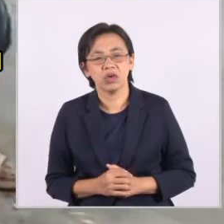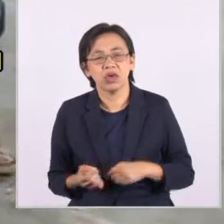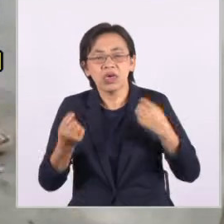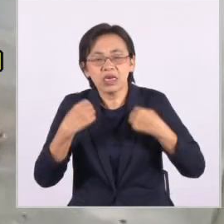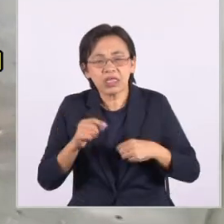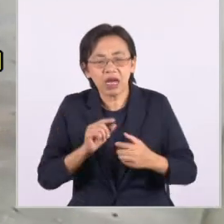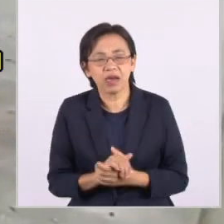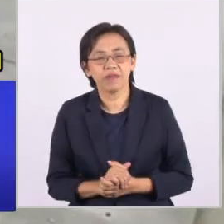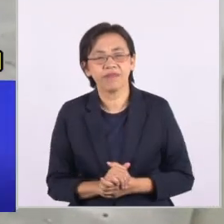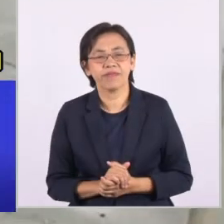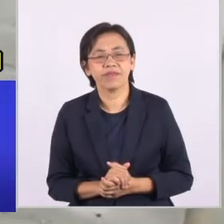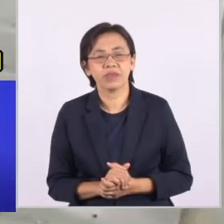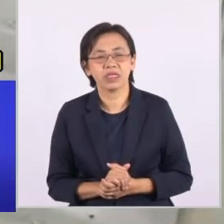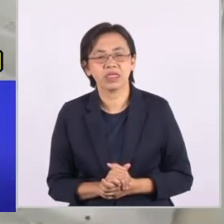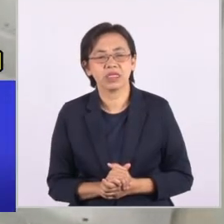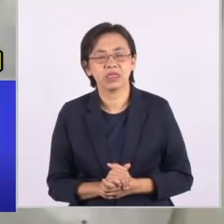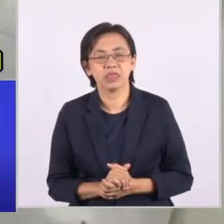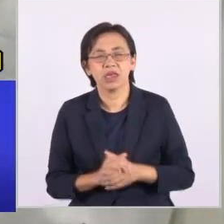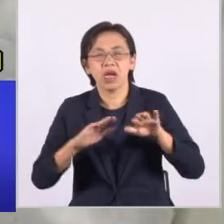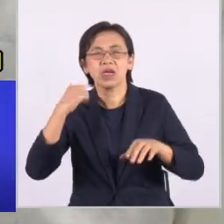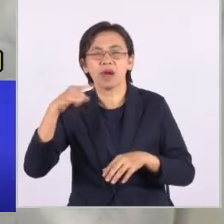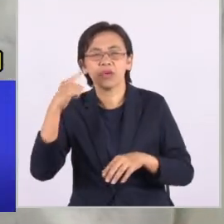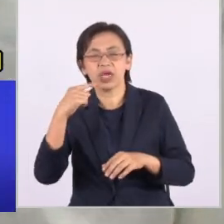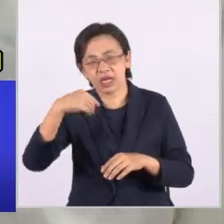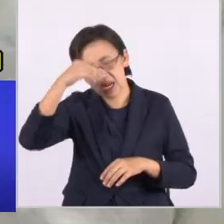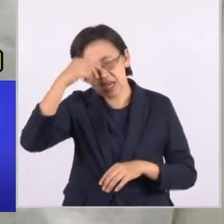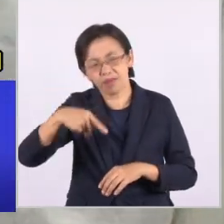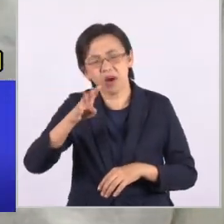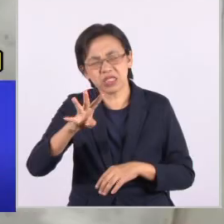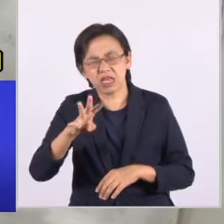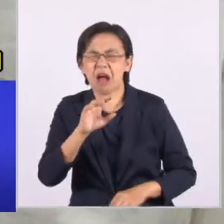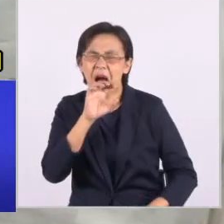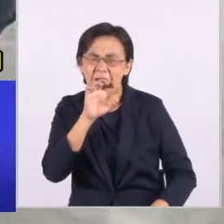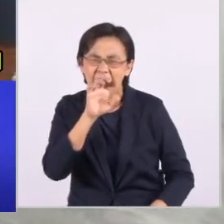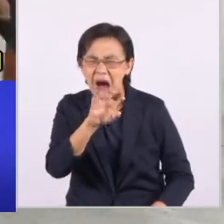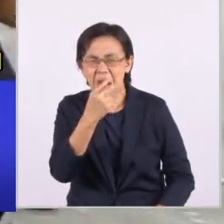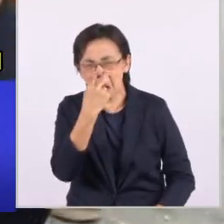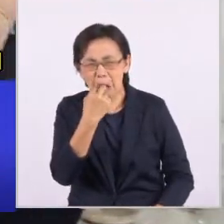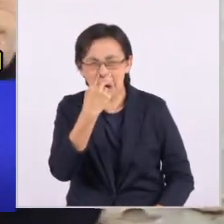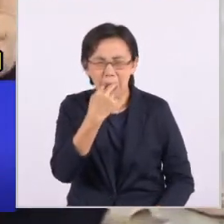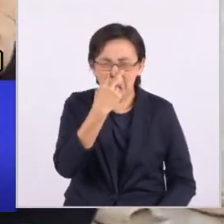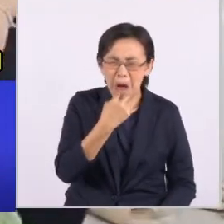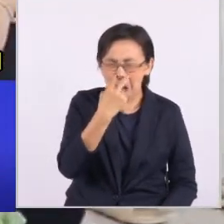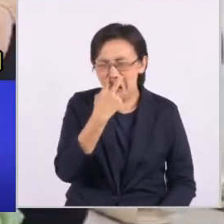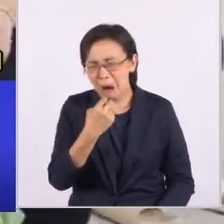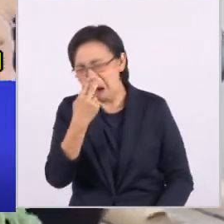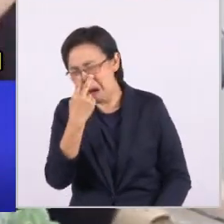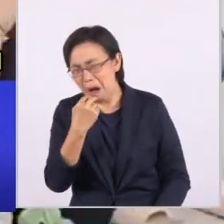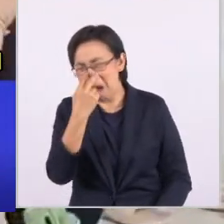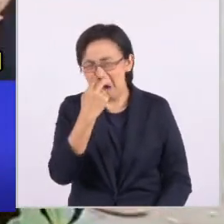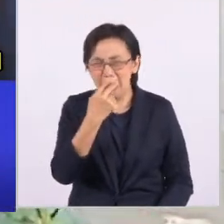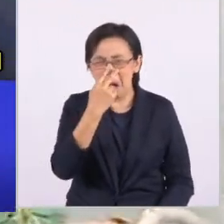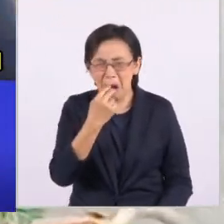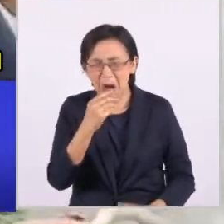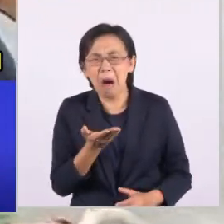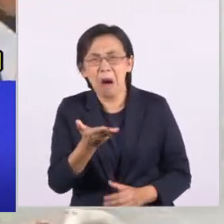เนี่ยค่ะเป็นคลิปที่น้องเด็กผู้หญิงชั้นป.4เนี่ยมีอาการกรีดร้องแบบนี้นะคะแล้วก็นั่งร้องไห้ใหญ่เลยขอ